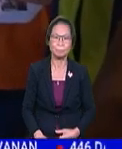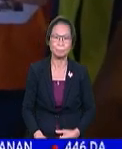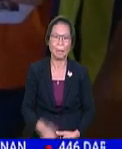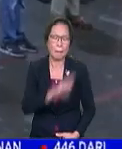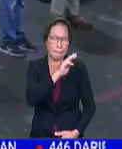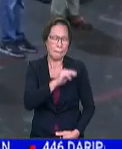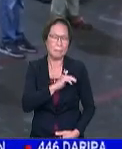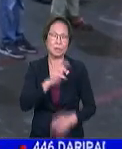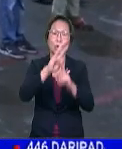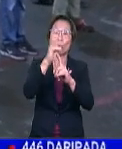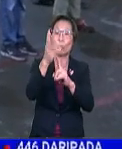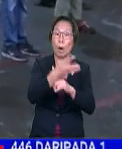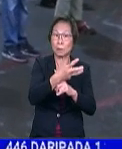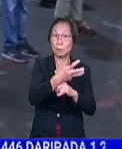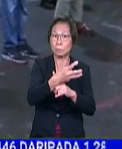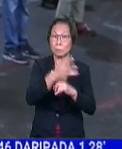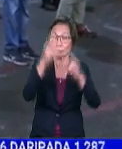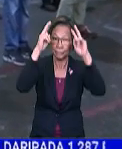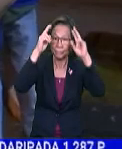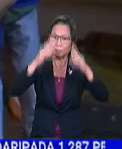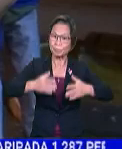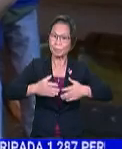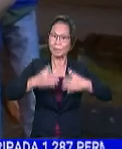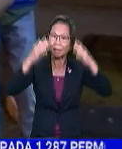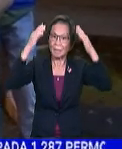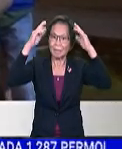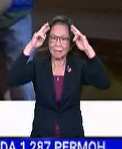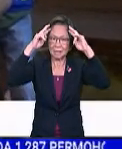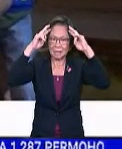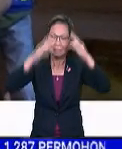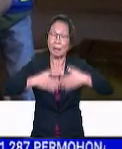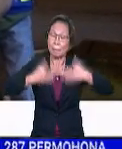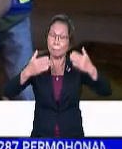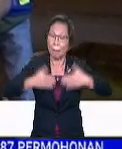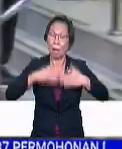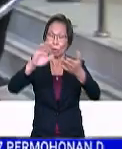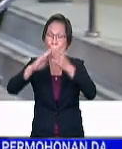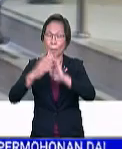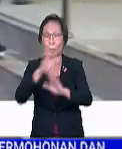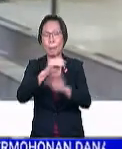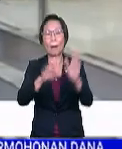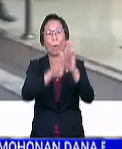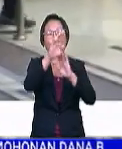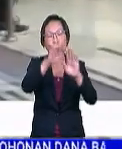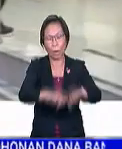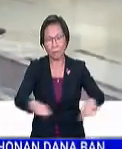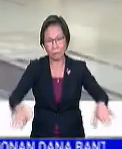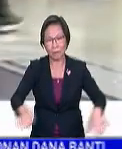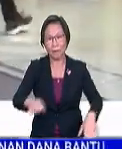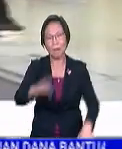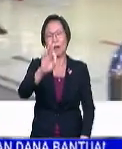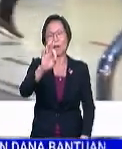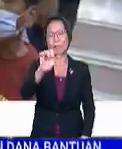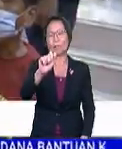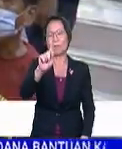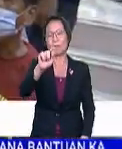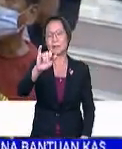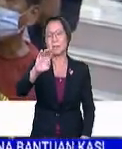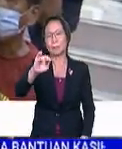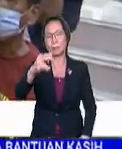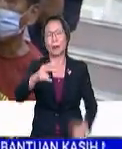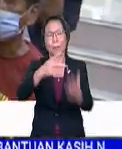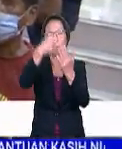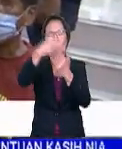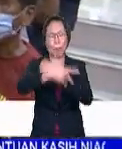Menurut Menteri Kebajikan Kesejahteraan Komuniti Wanita, Keluarga dan Pembangunan Kanak-kanak, Dato' Sri Fatimah Abdullah, program vaksinasi